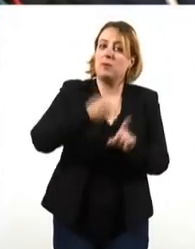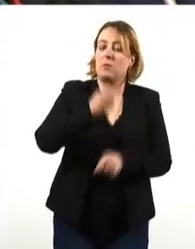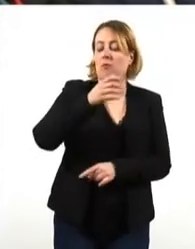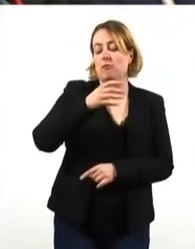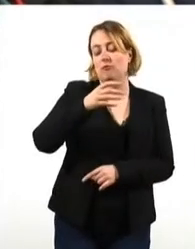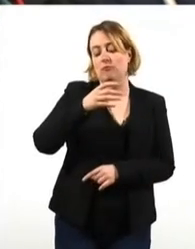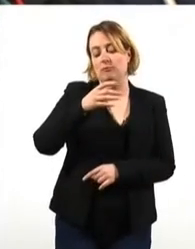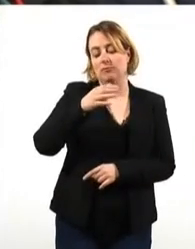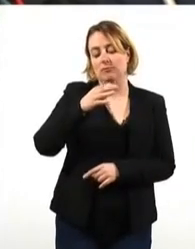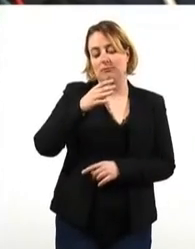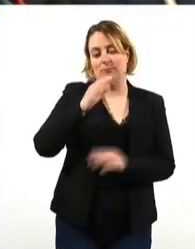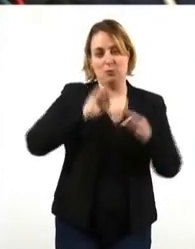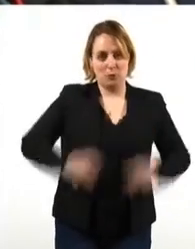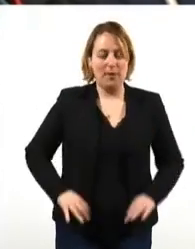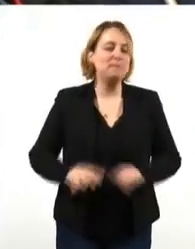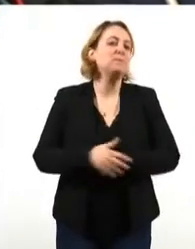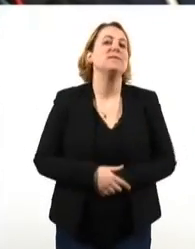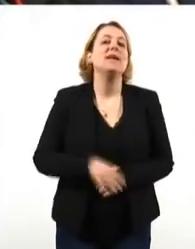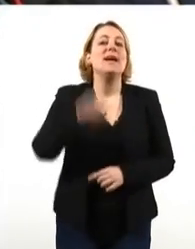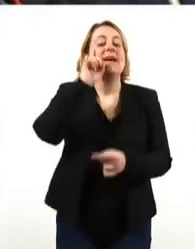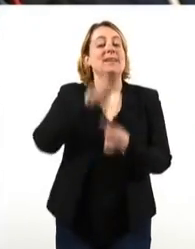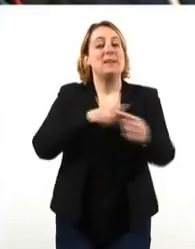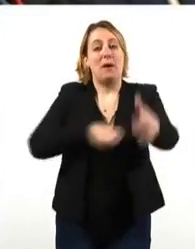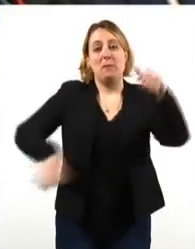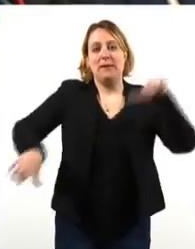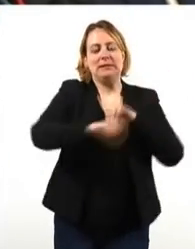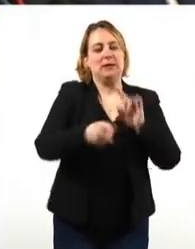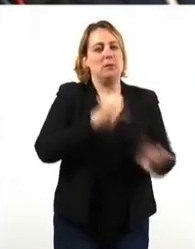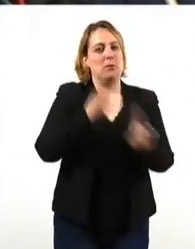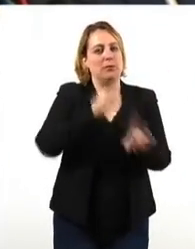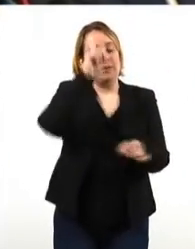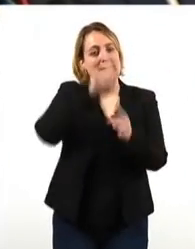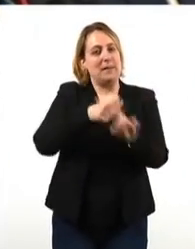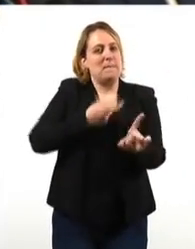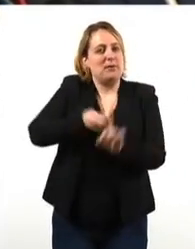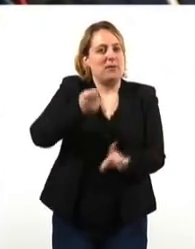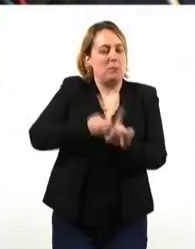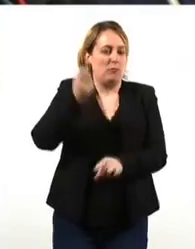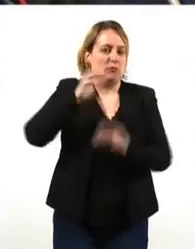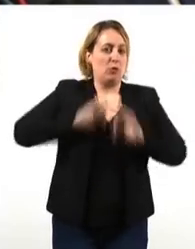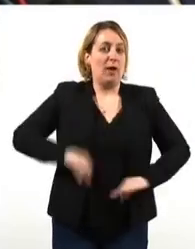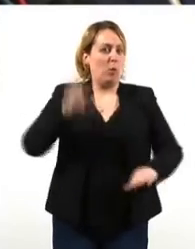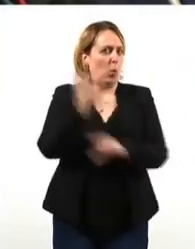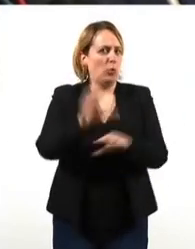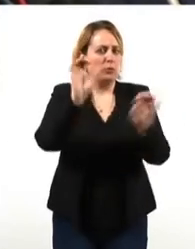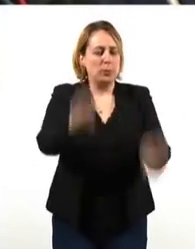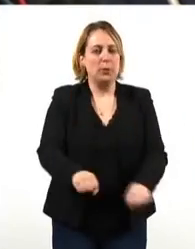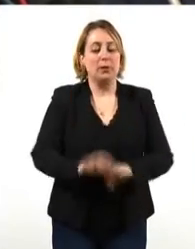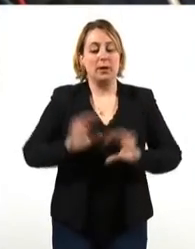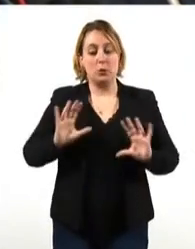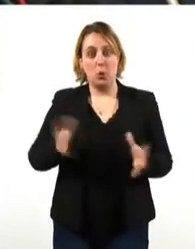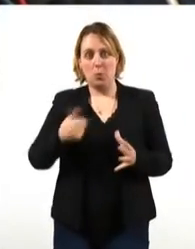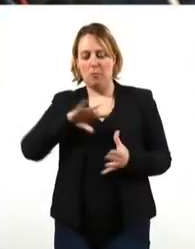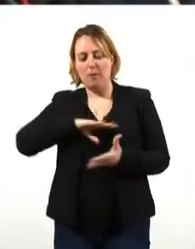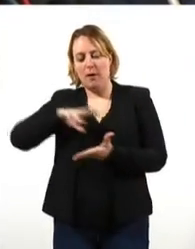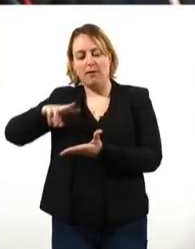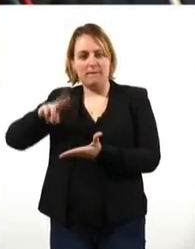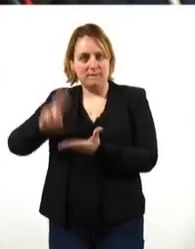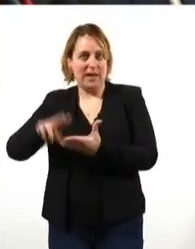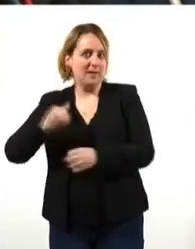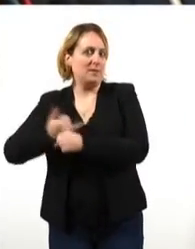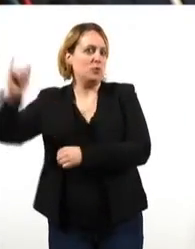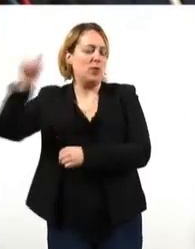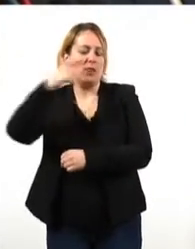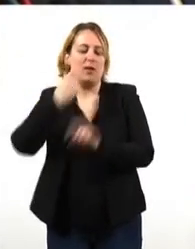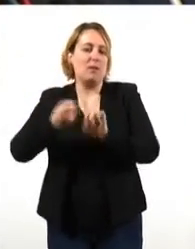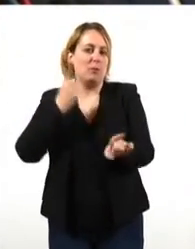une solution concrète pour lutter contre le harcèlement scolaire. Et la réalité virtuelle, c'est le meilleur canal qui permet de développer cette empathie chez les